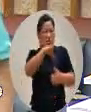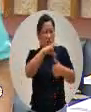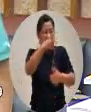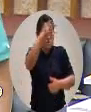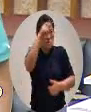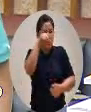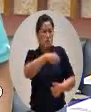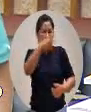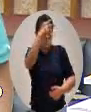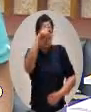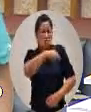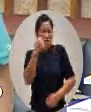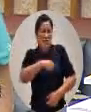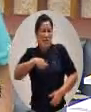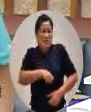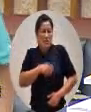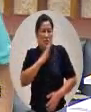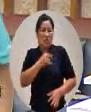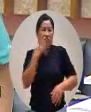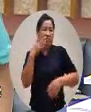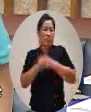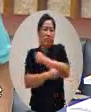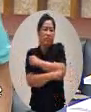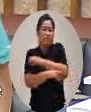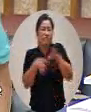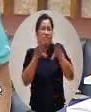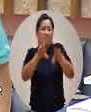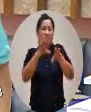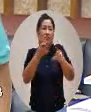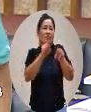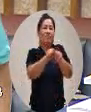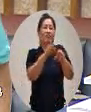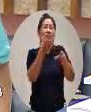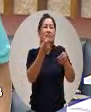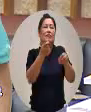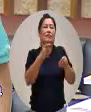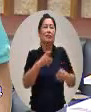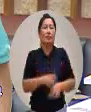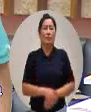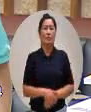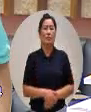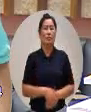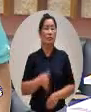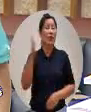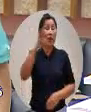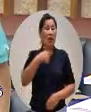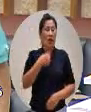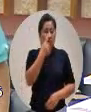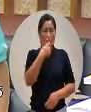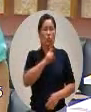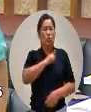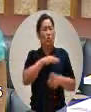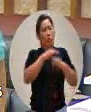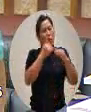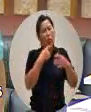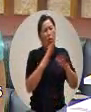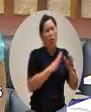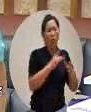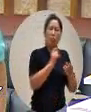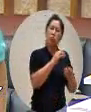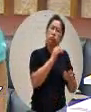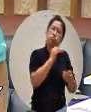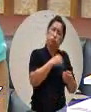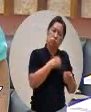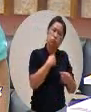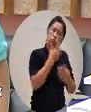這種惡心的警察都小孩子沒腳踏小孩子沒腳踏啊小踏啊但是這也可能我偏偏了解也一定是這樣事